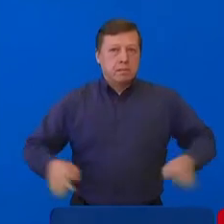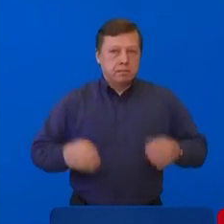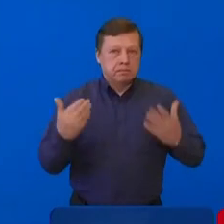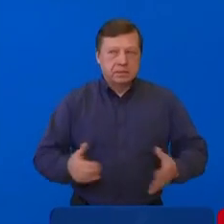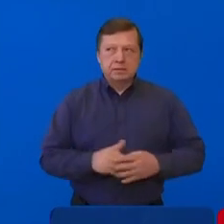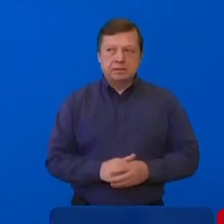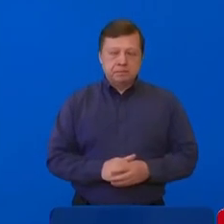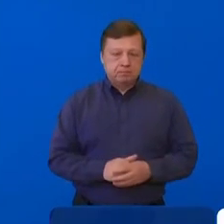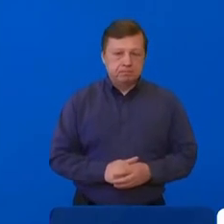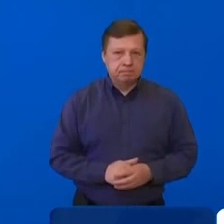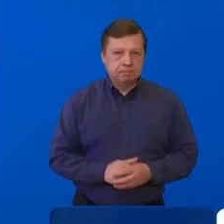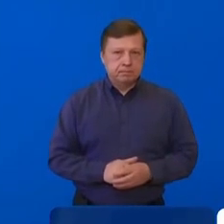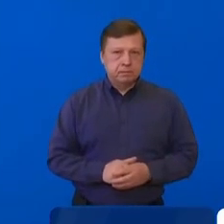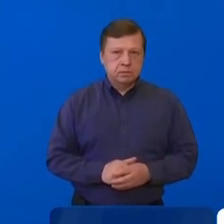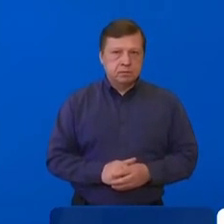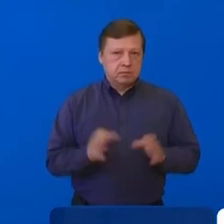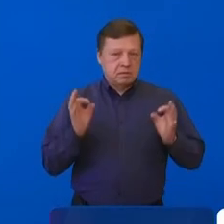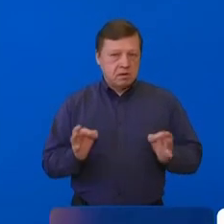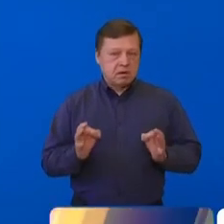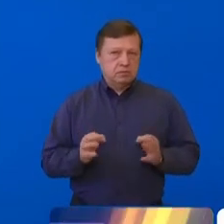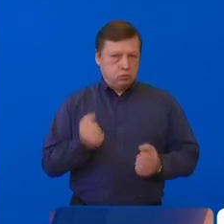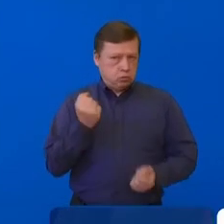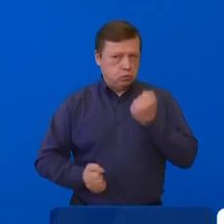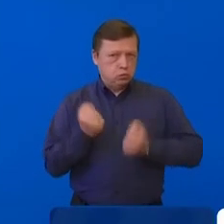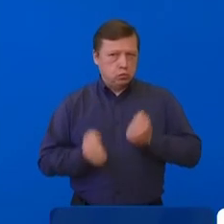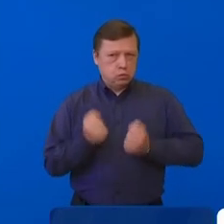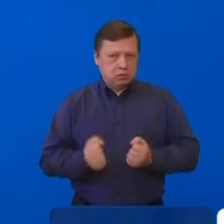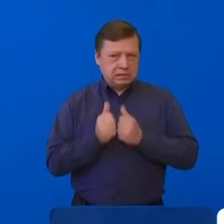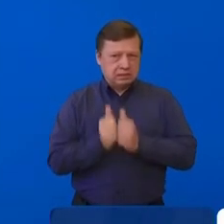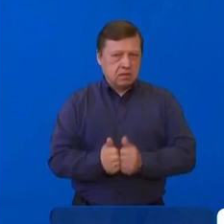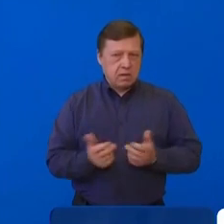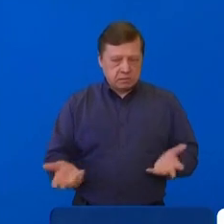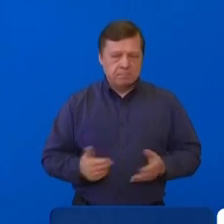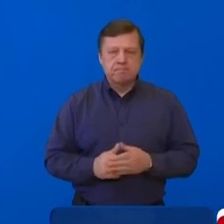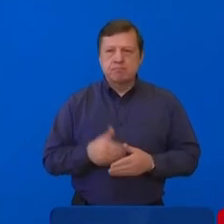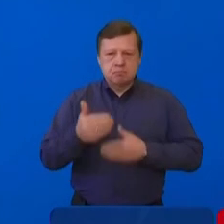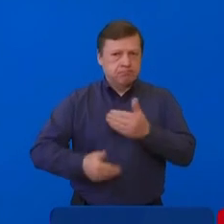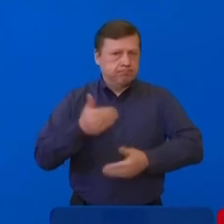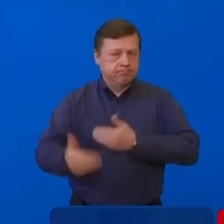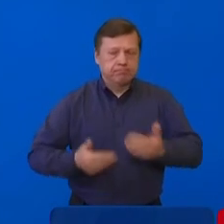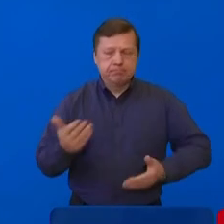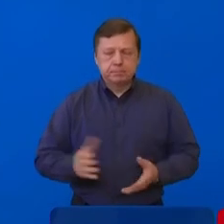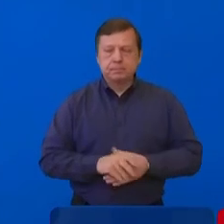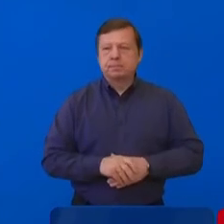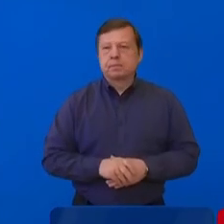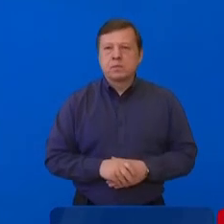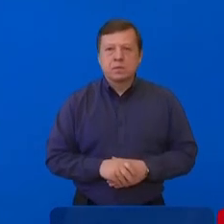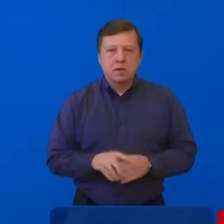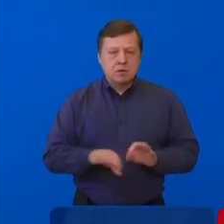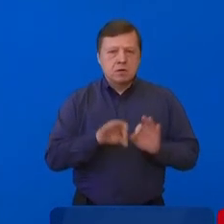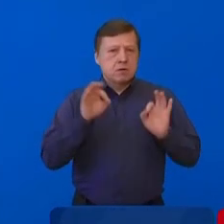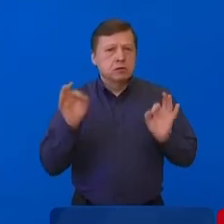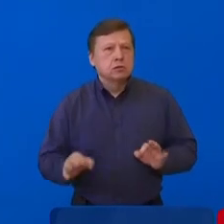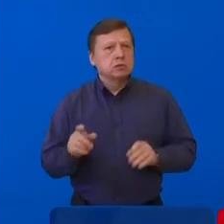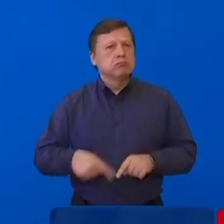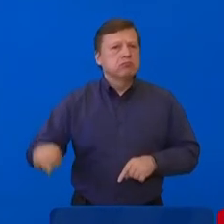Mierzymy się z wyzwaniami epokowymi, wyzwaniami, z którymi do tej pory